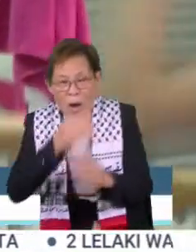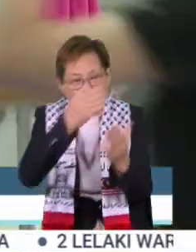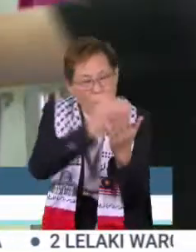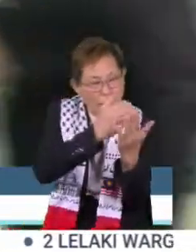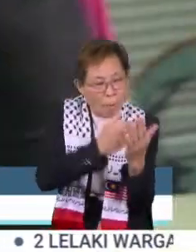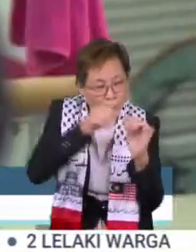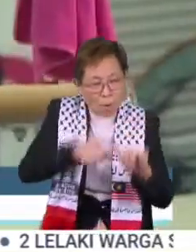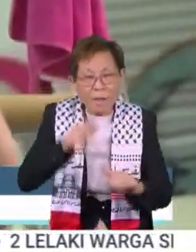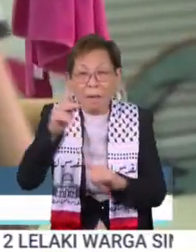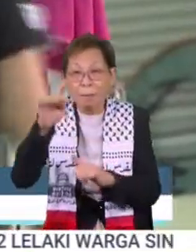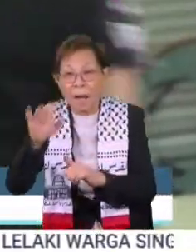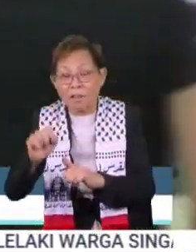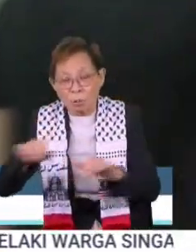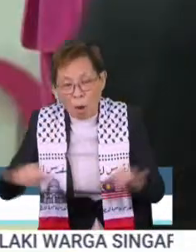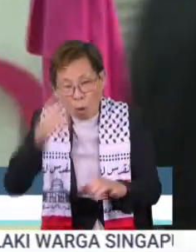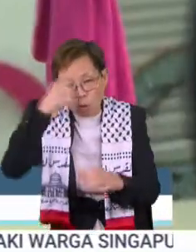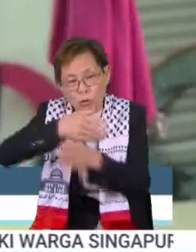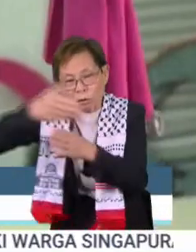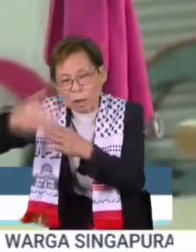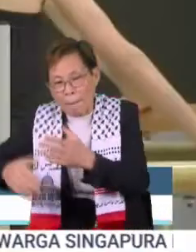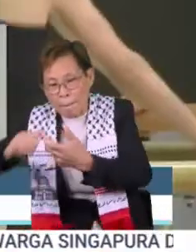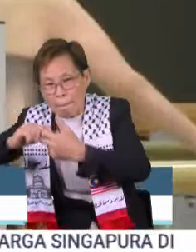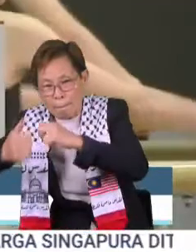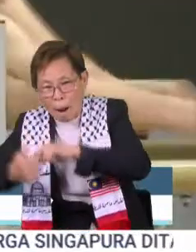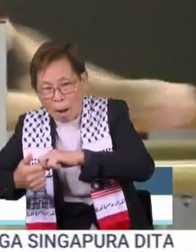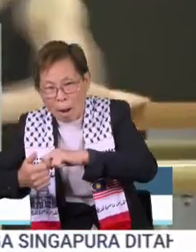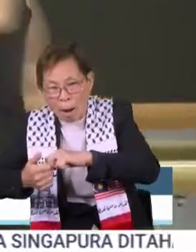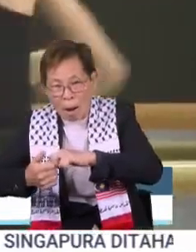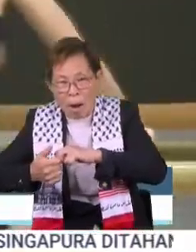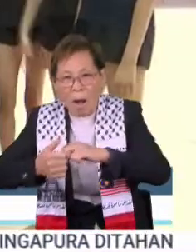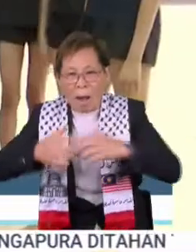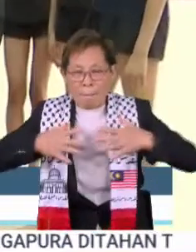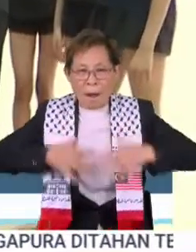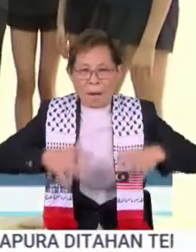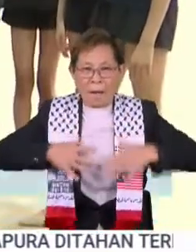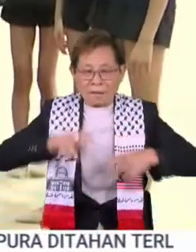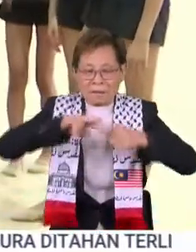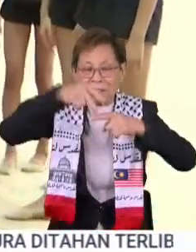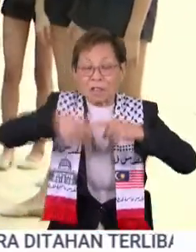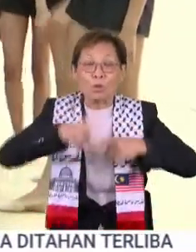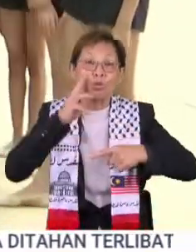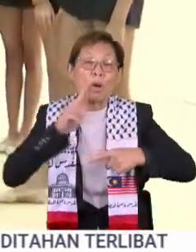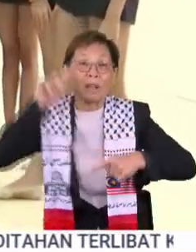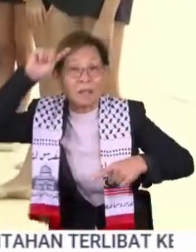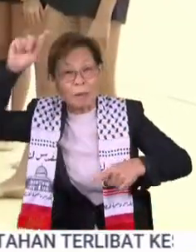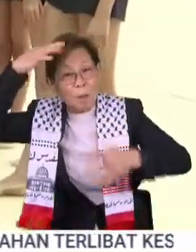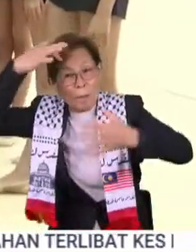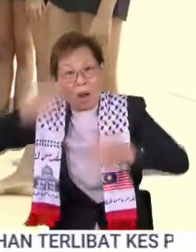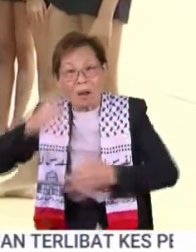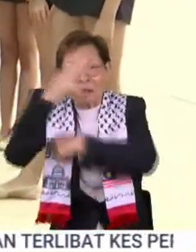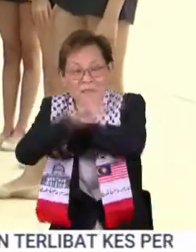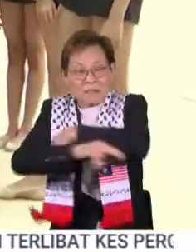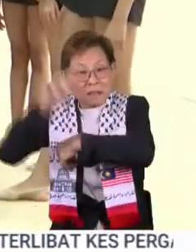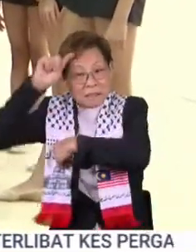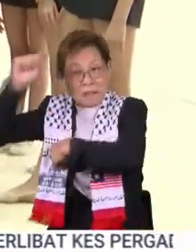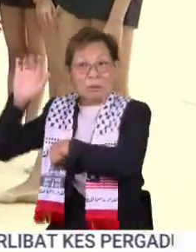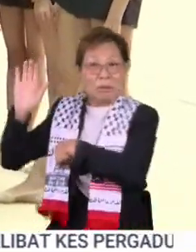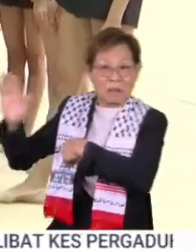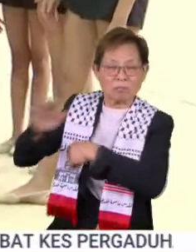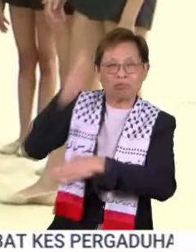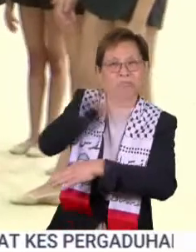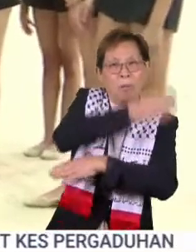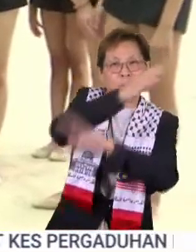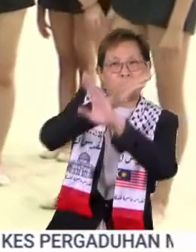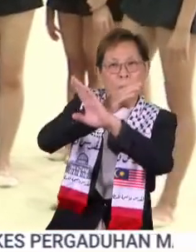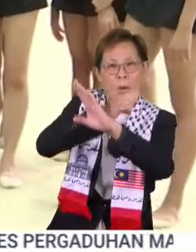boleh diambil KBS bagi selesaikan isu pemakaian gimnas wanita Terengganu. Ini berhubung pendirian Kerajaan Negeri Terengganu yang